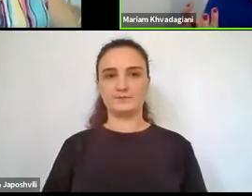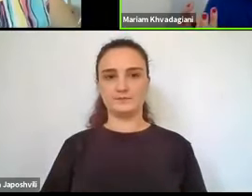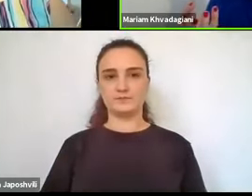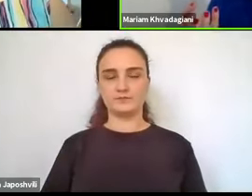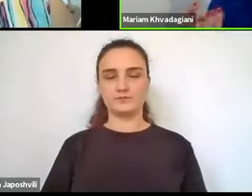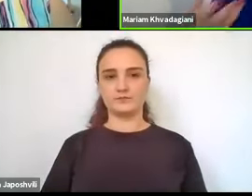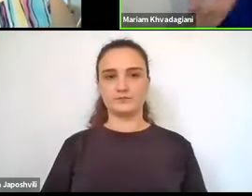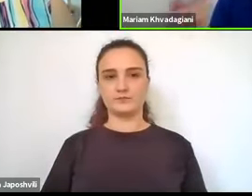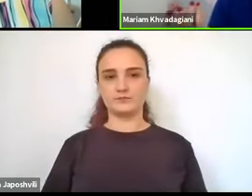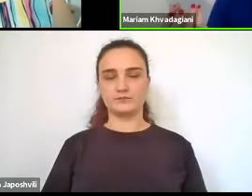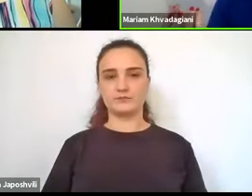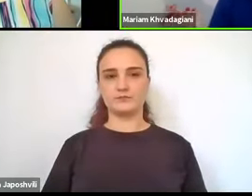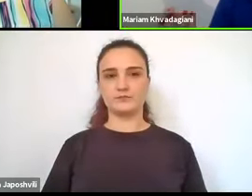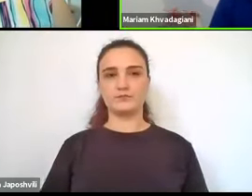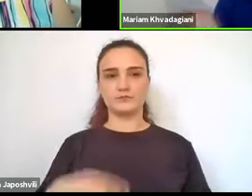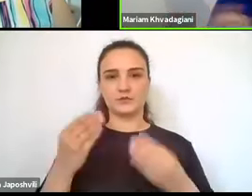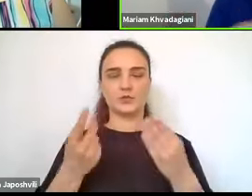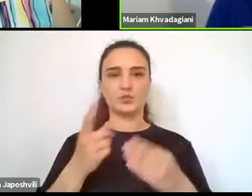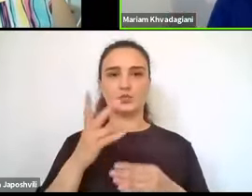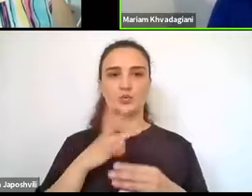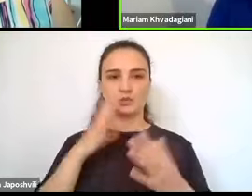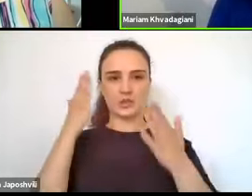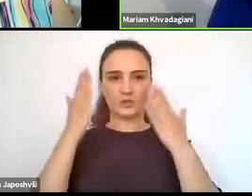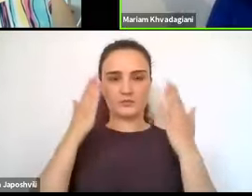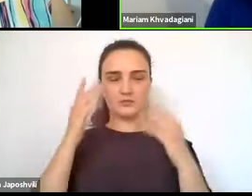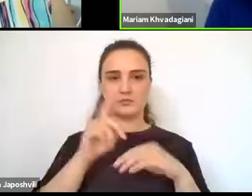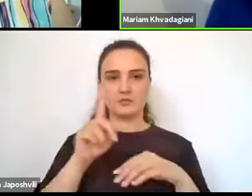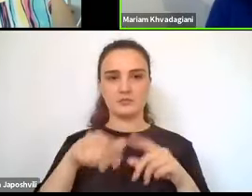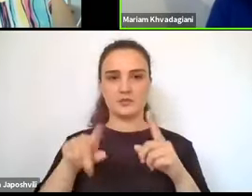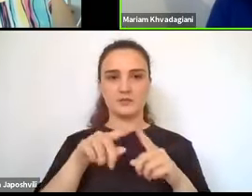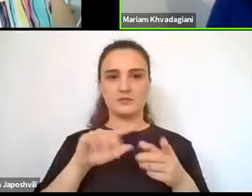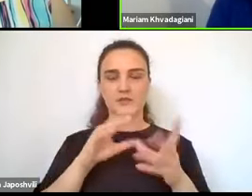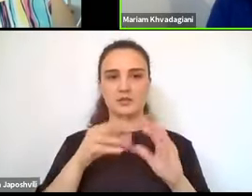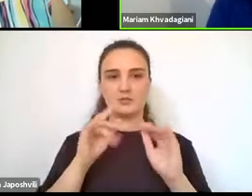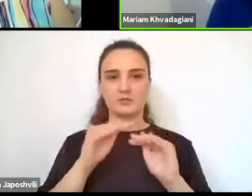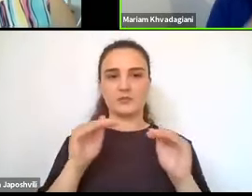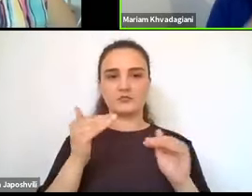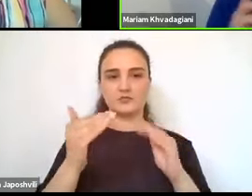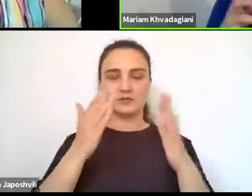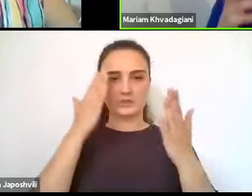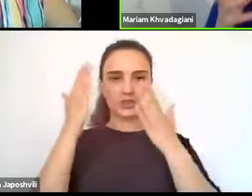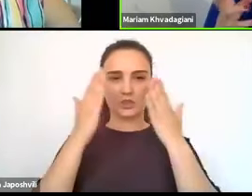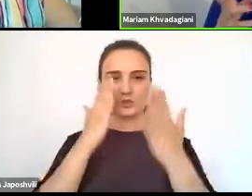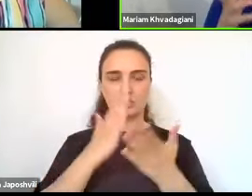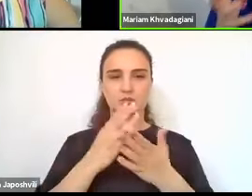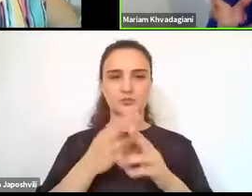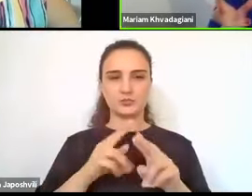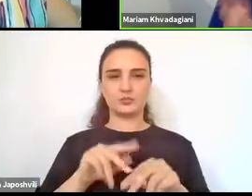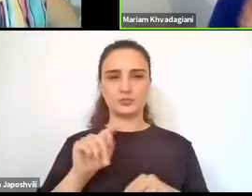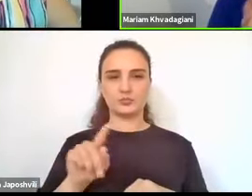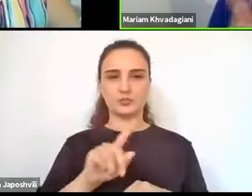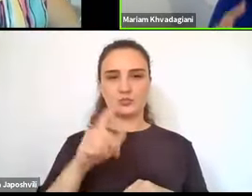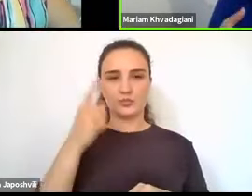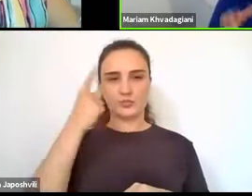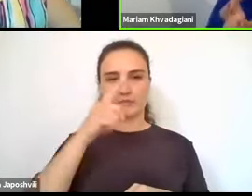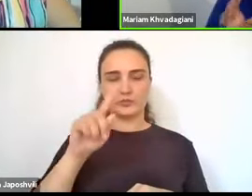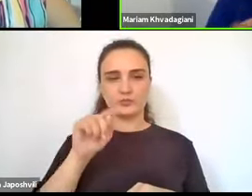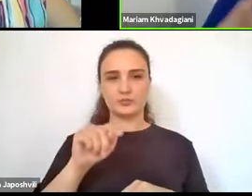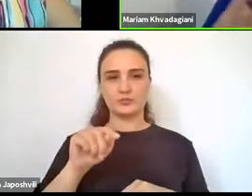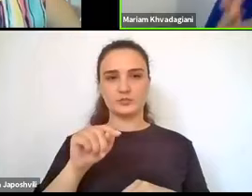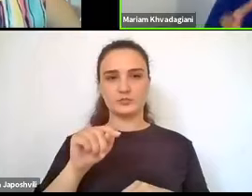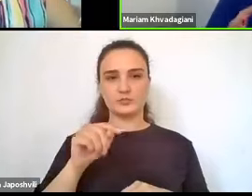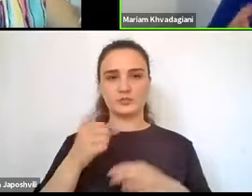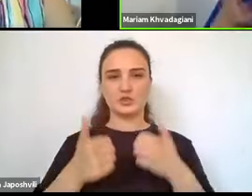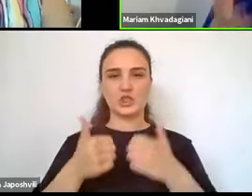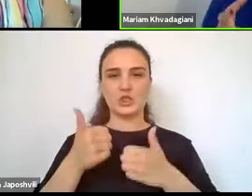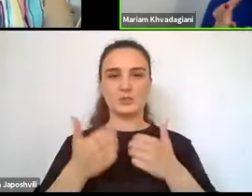ესე არ არის ახლა ეს თამაში, რატომ უნდა იყოს სახალისო, თუმცა მერწმუნეთ, რომ ყველა ბავშვისთვის არის სახალისო, იმიტომ რომ ეს არის რაღაცა უნდა მოიფიქროს,